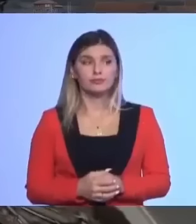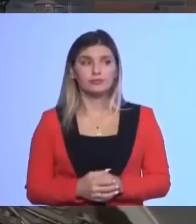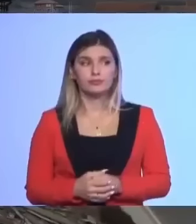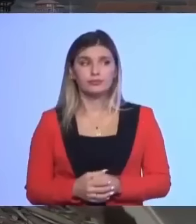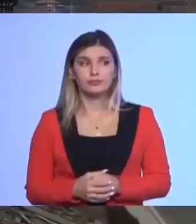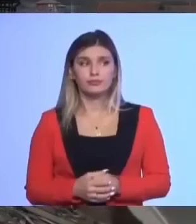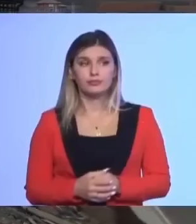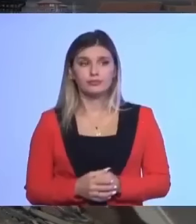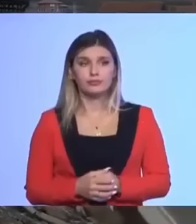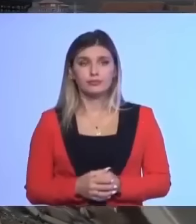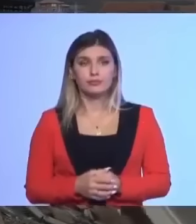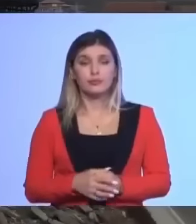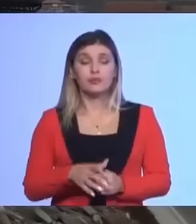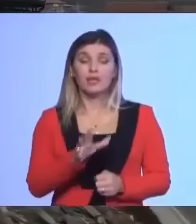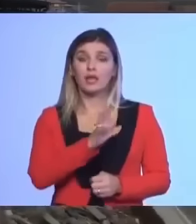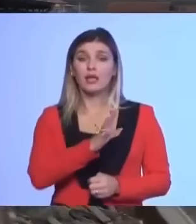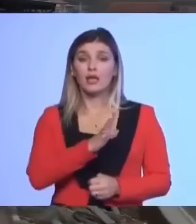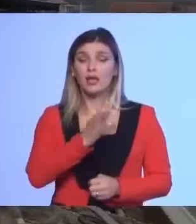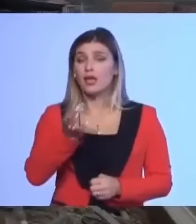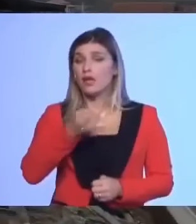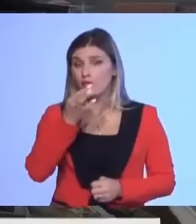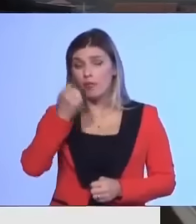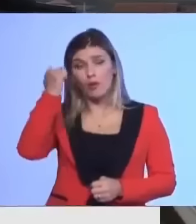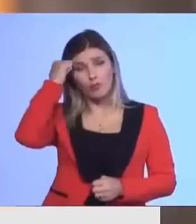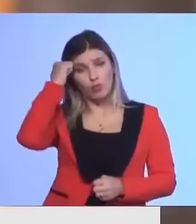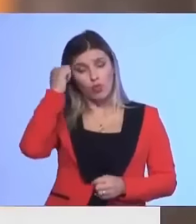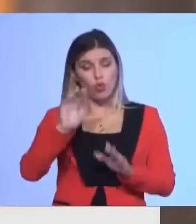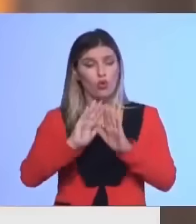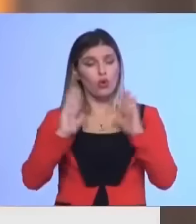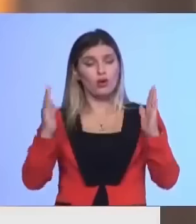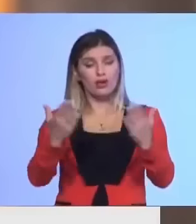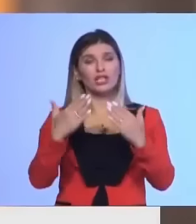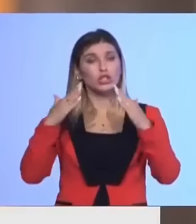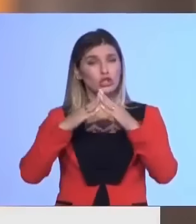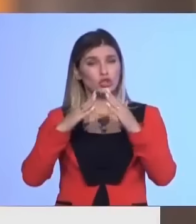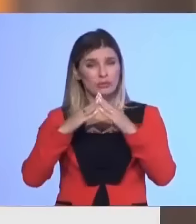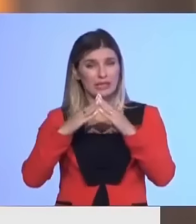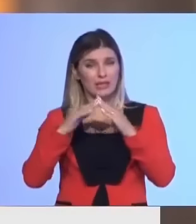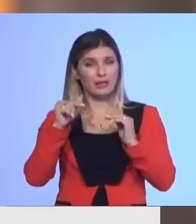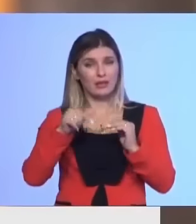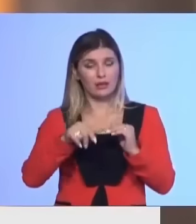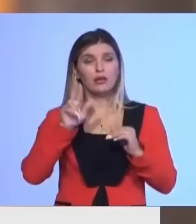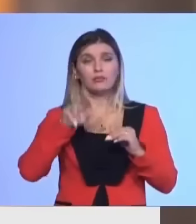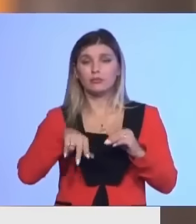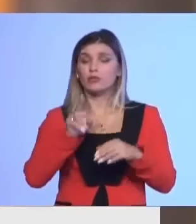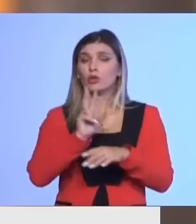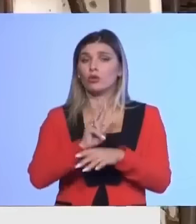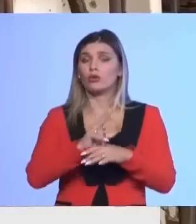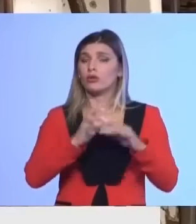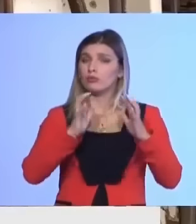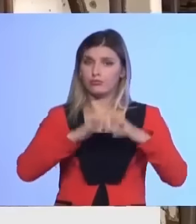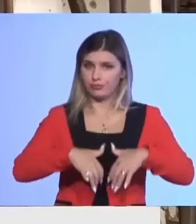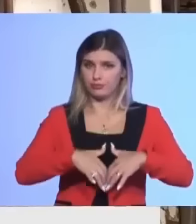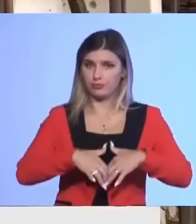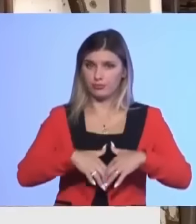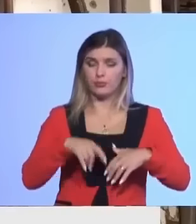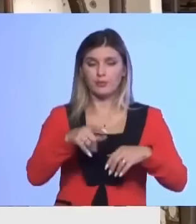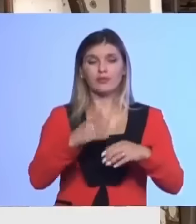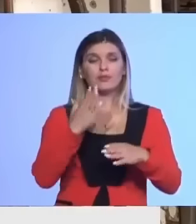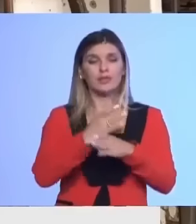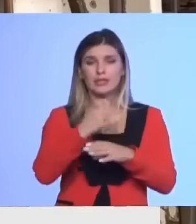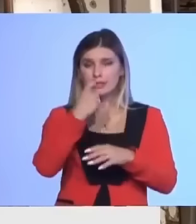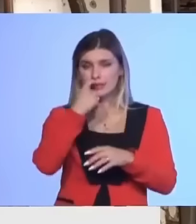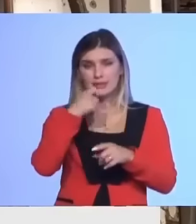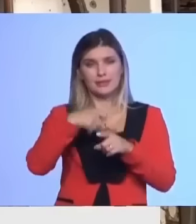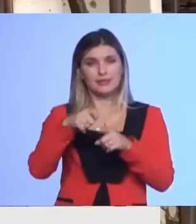Alarmi për rrezikun e shembjes së mureve të kullave të jasharve u dha moti. Skelet në shtëpite e